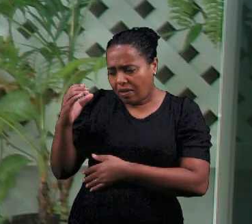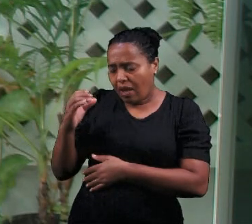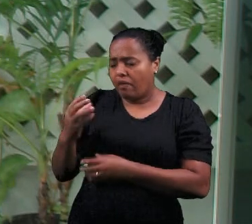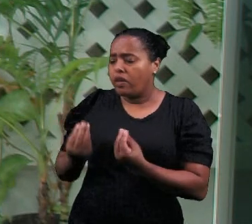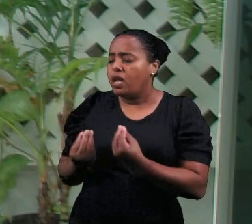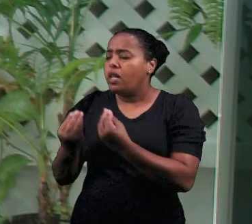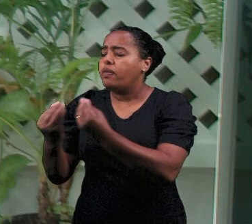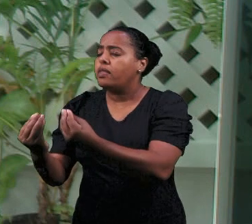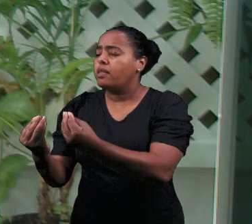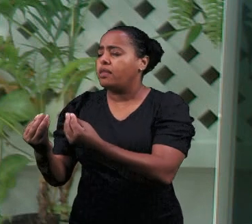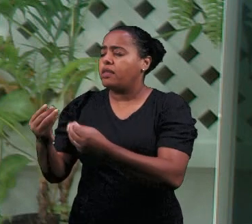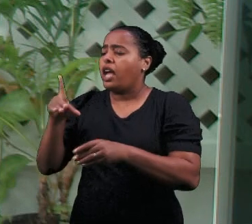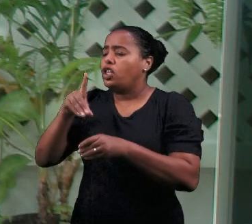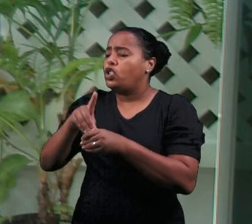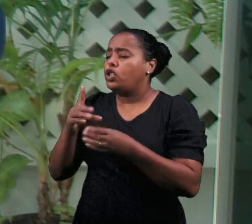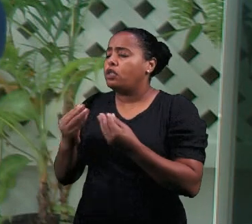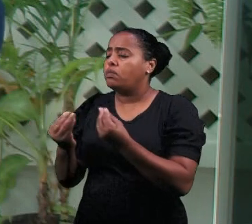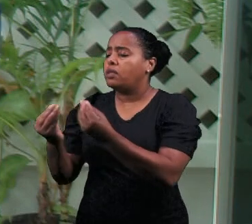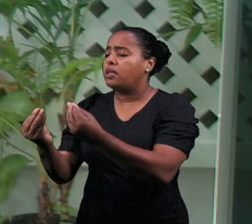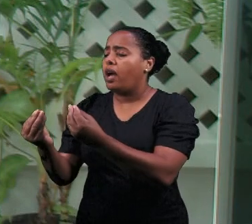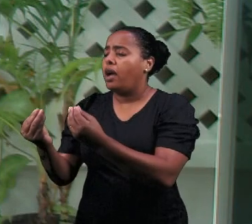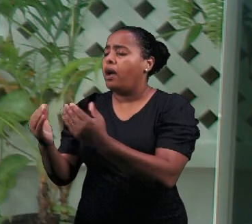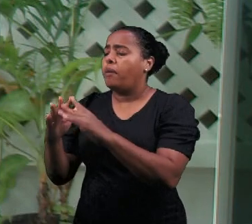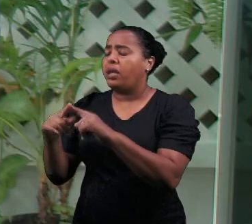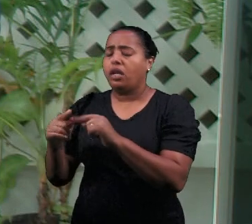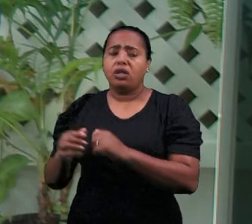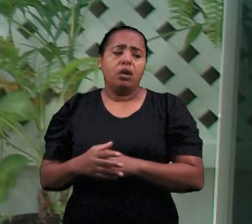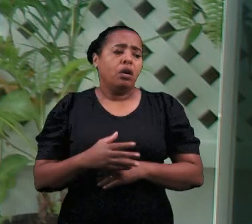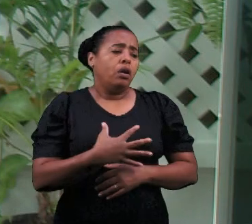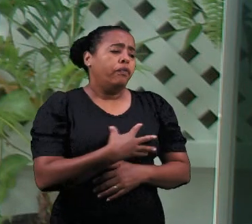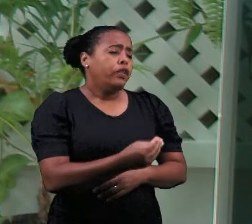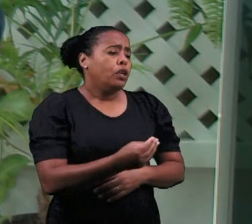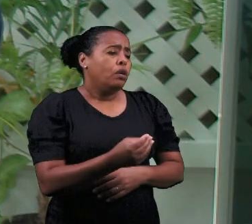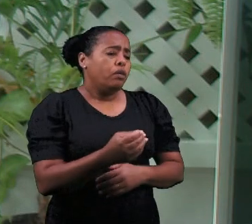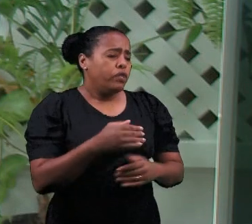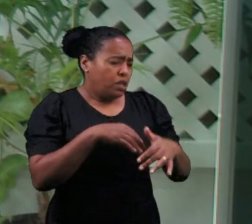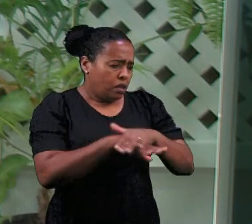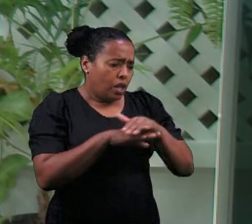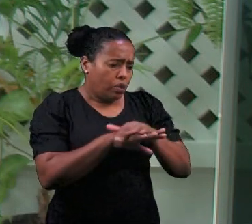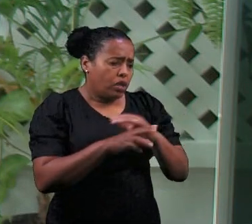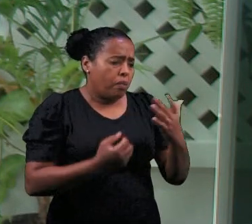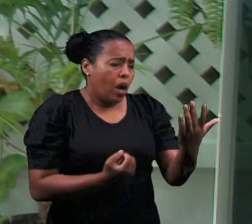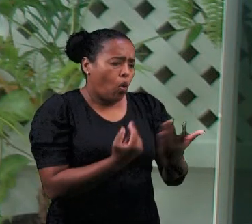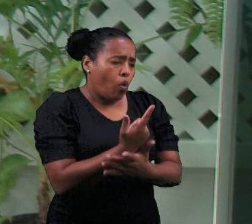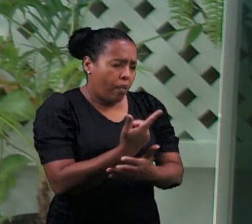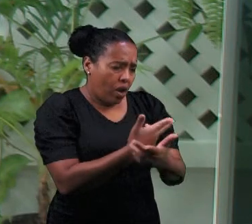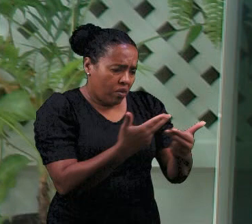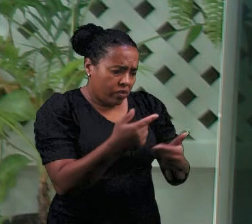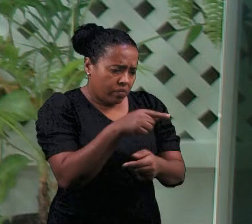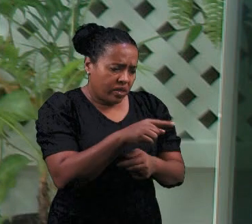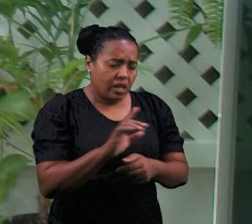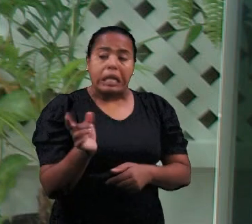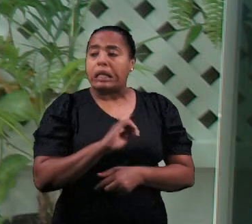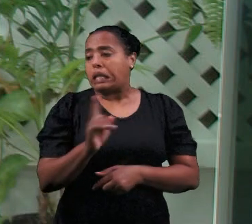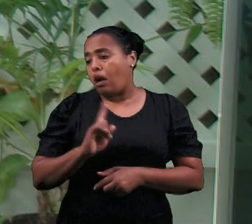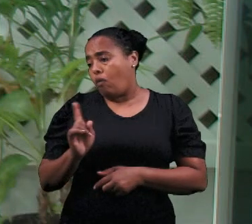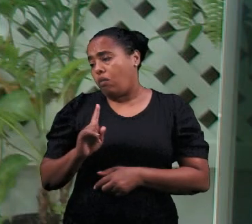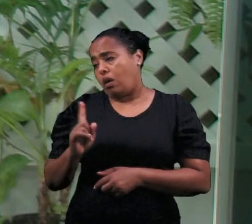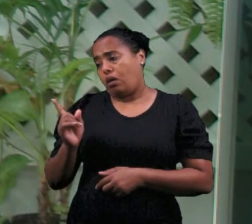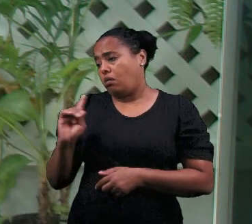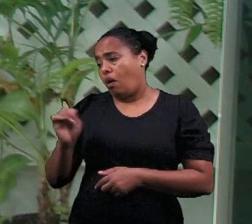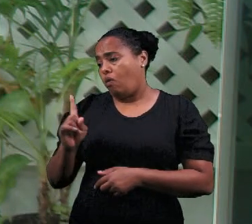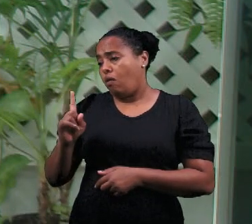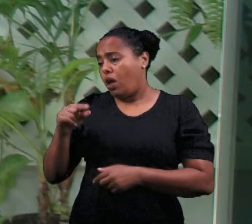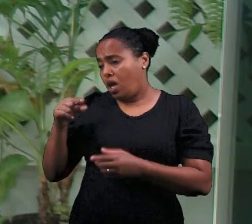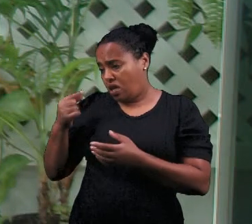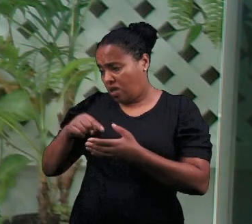de 5 réals, quelque chose. Je veux donner ce dîme à l'église. Il a dit, mon fils, tu ne gardes pas